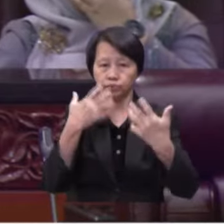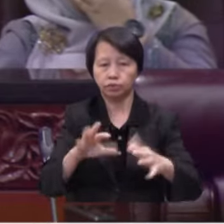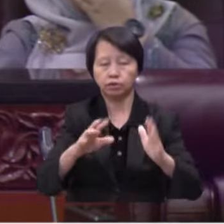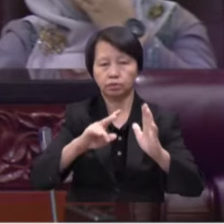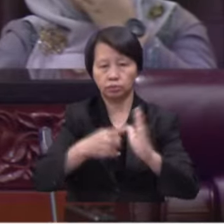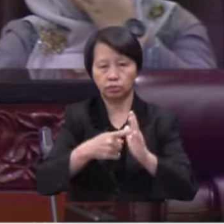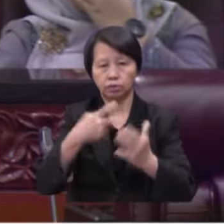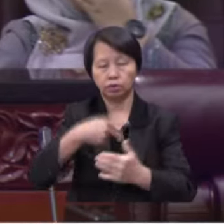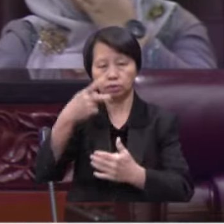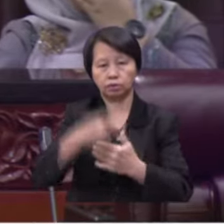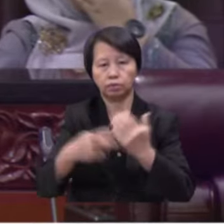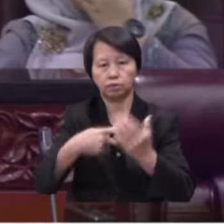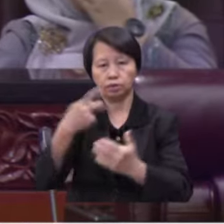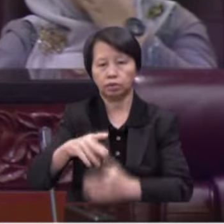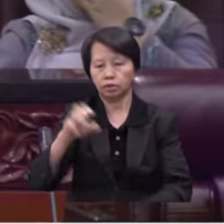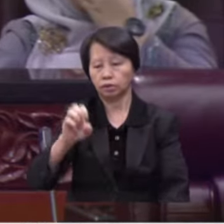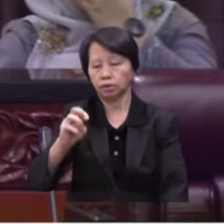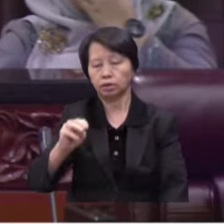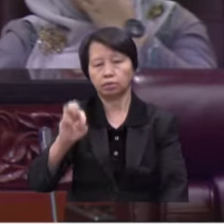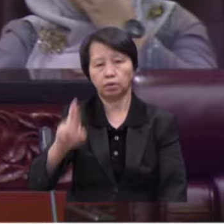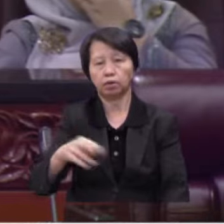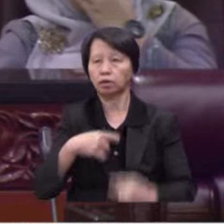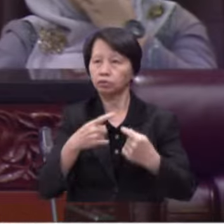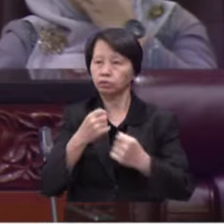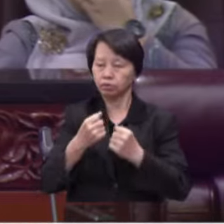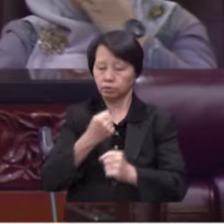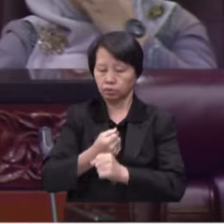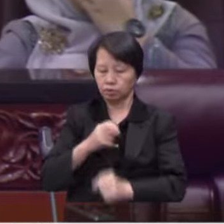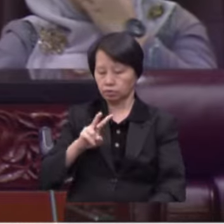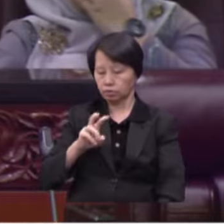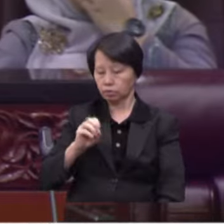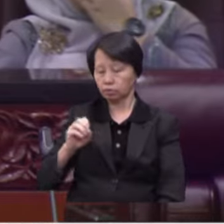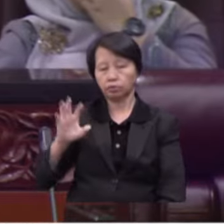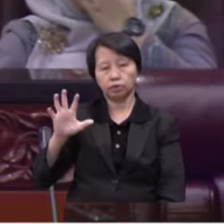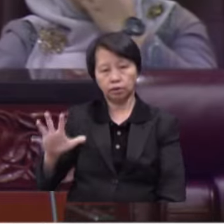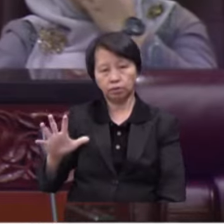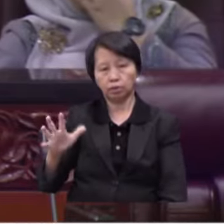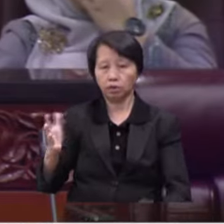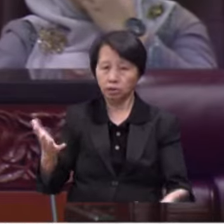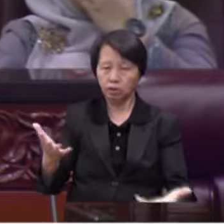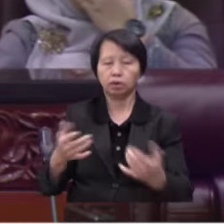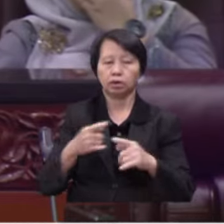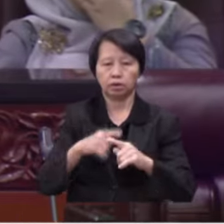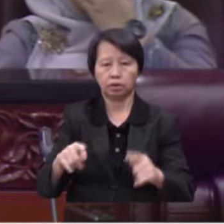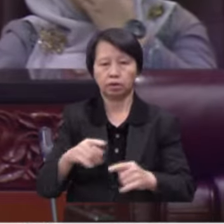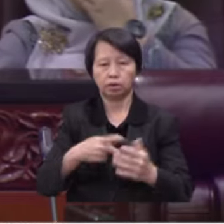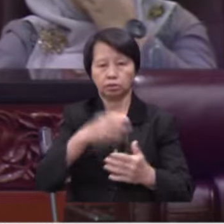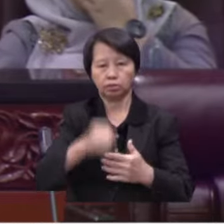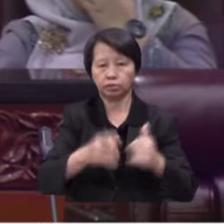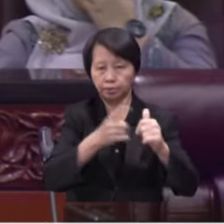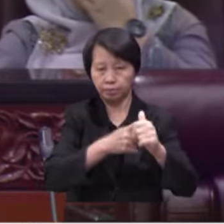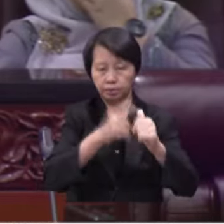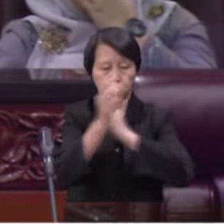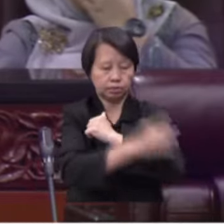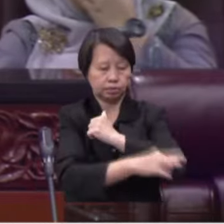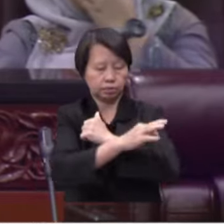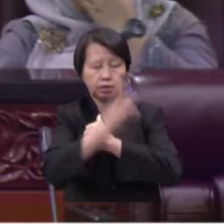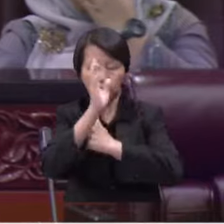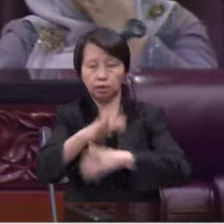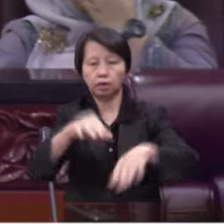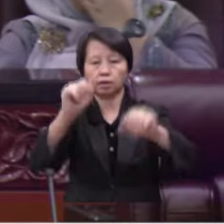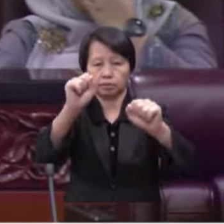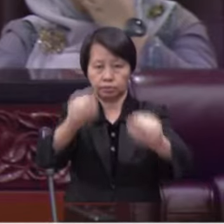menguletkan program-program Imo sejak dari pada tahun 2005 Walaupun demikian Project Rintis Di Negeri 9 ini akan